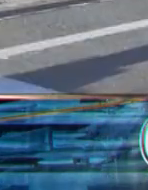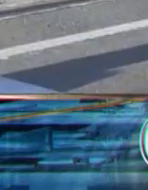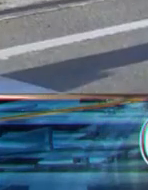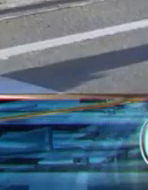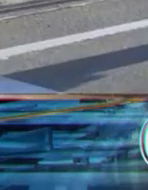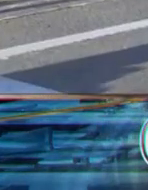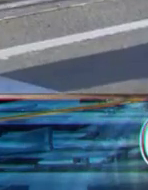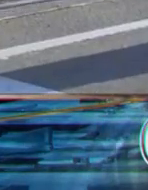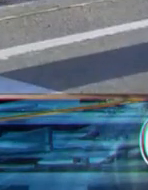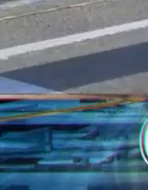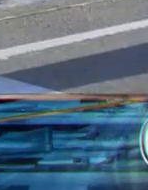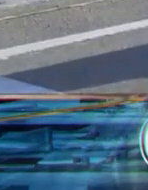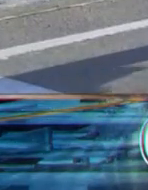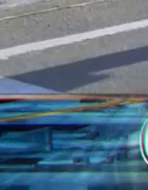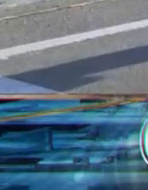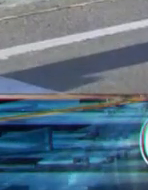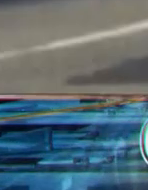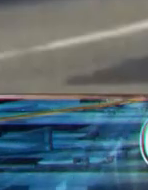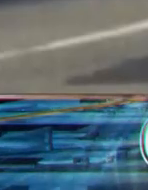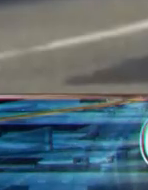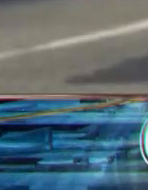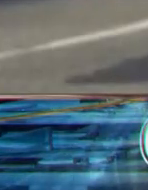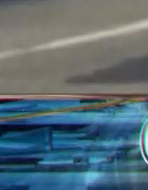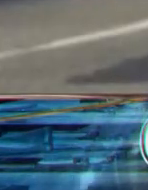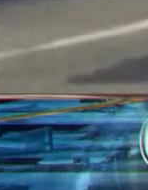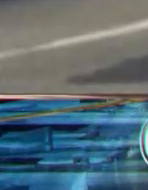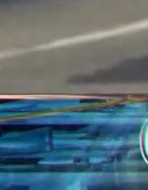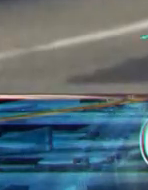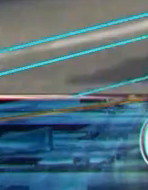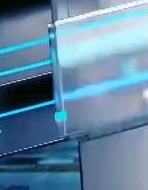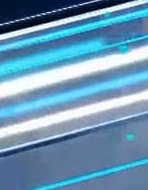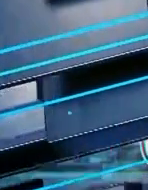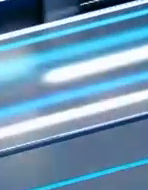Стой! Кто едет? На въезде в Текели установлен санитарный пост.